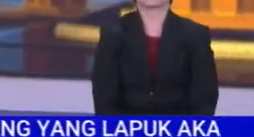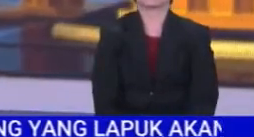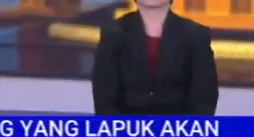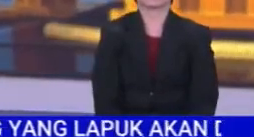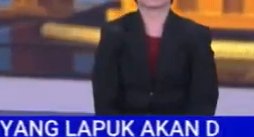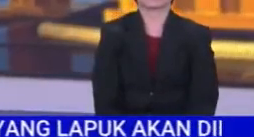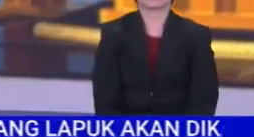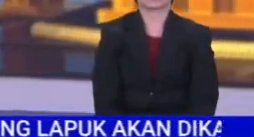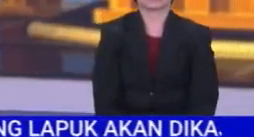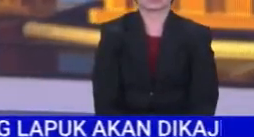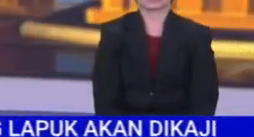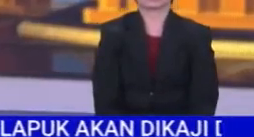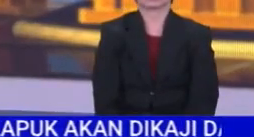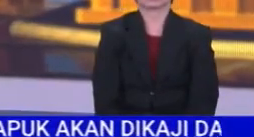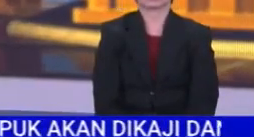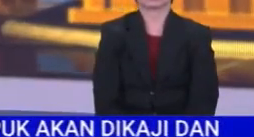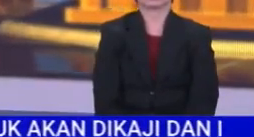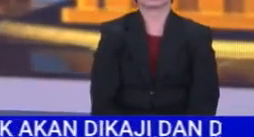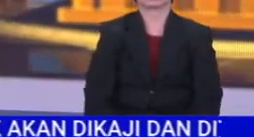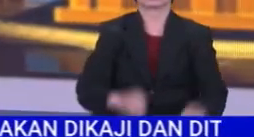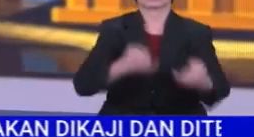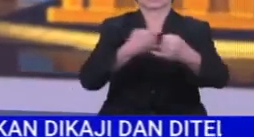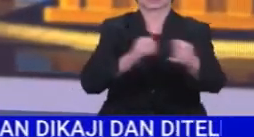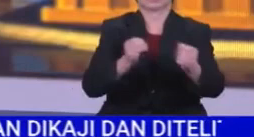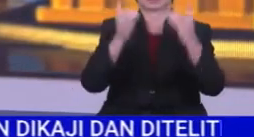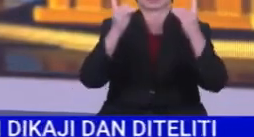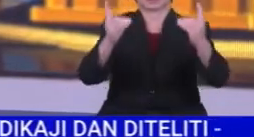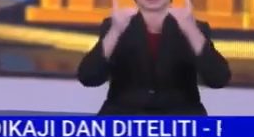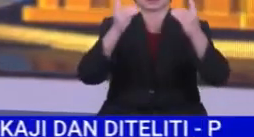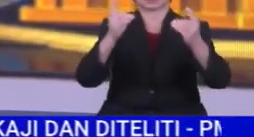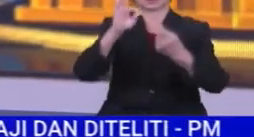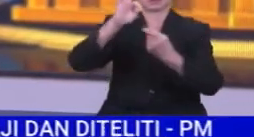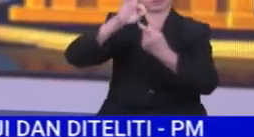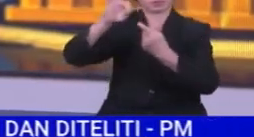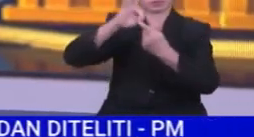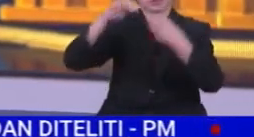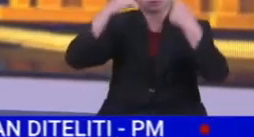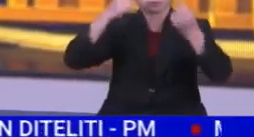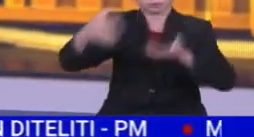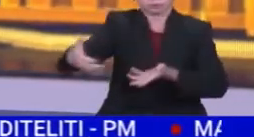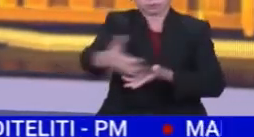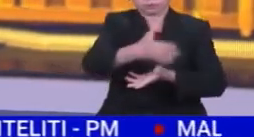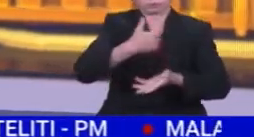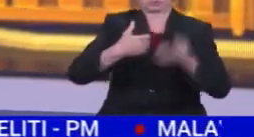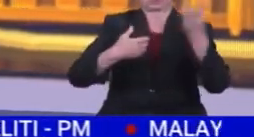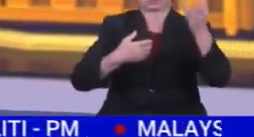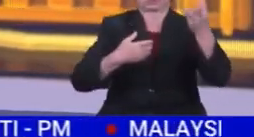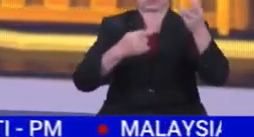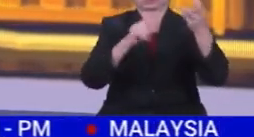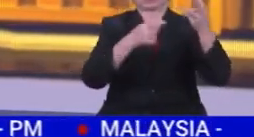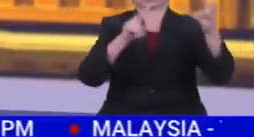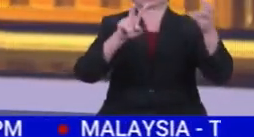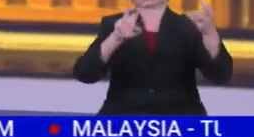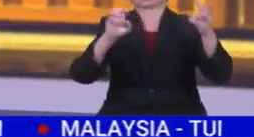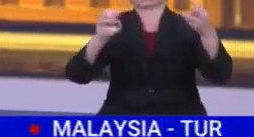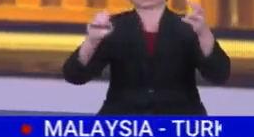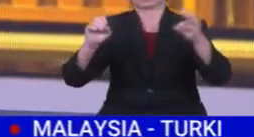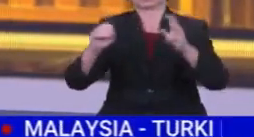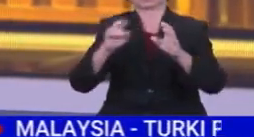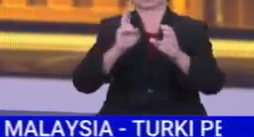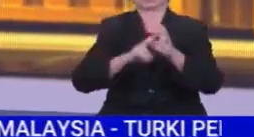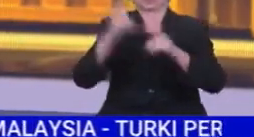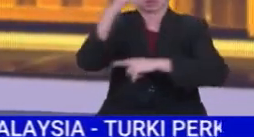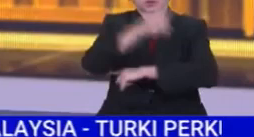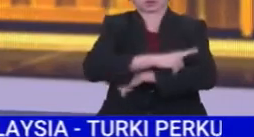besok kembali jabatan pendidikan di gereja BPN propinsi yang bercahaya mengumpul 16200 puisi berkaitan